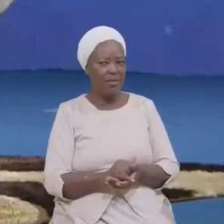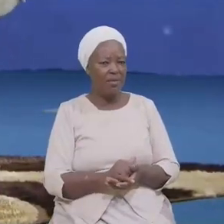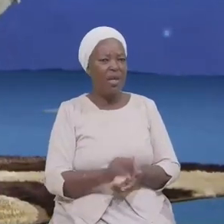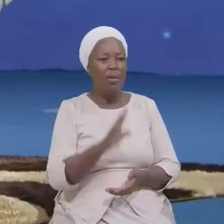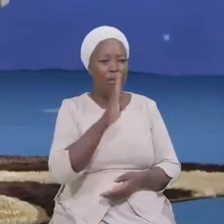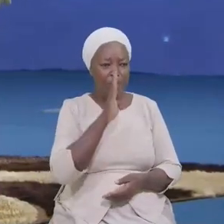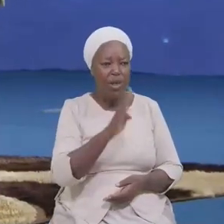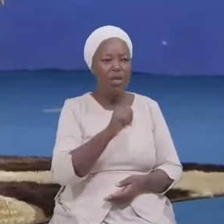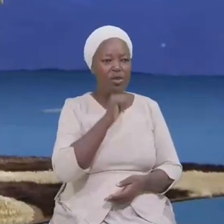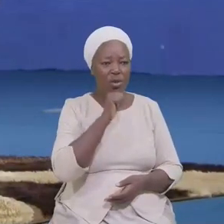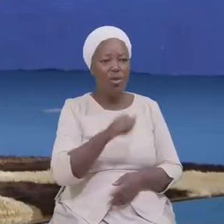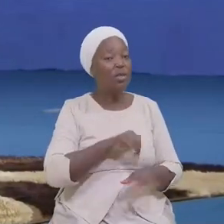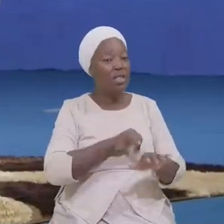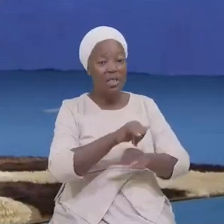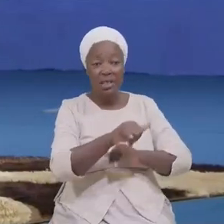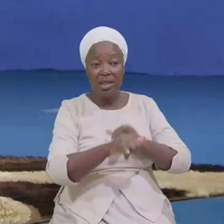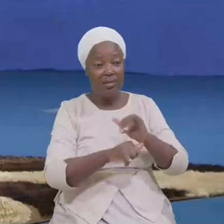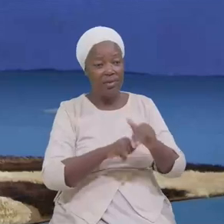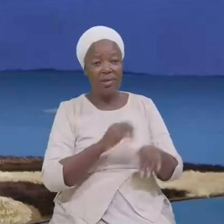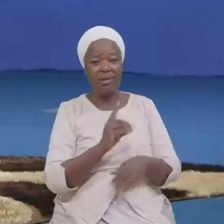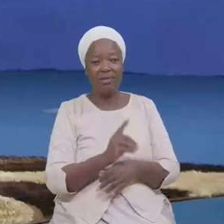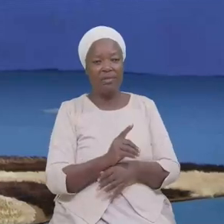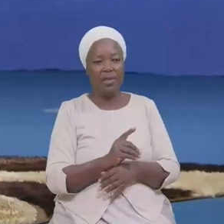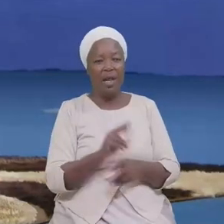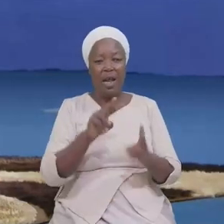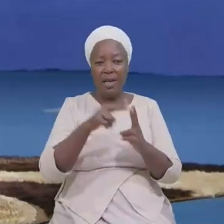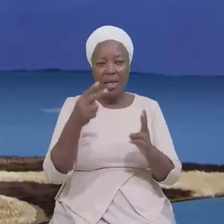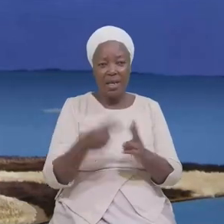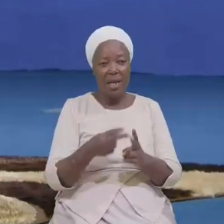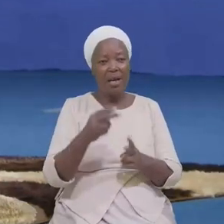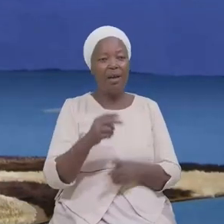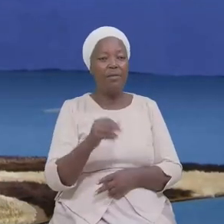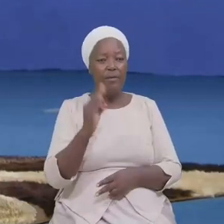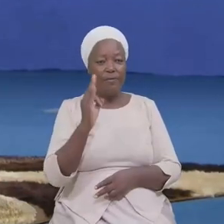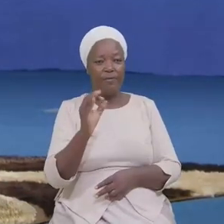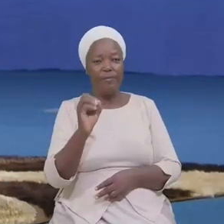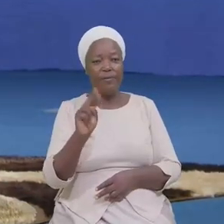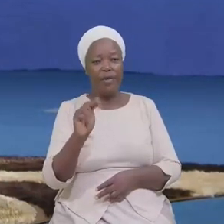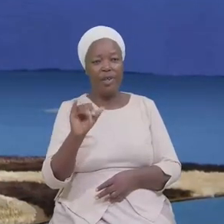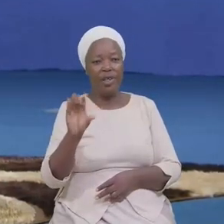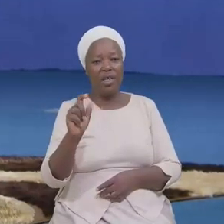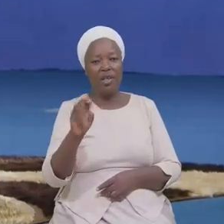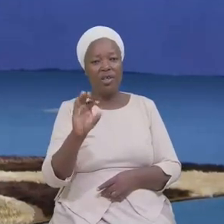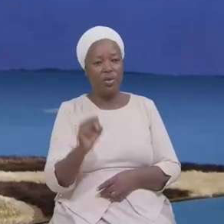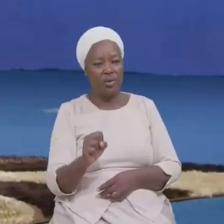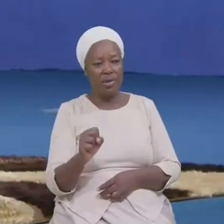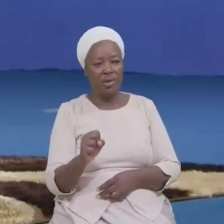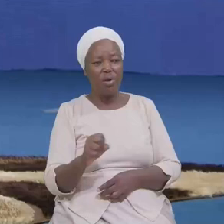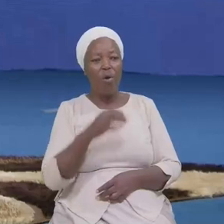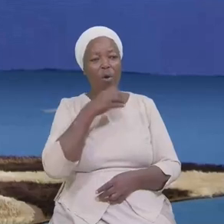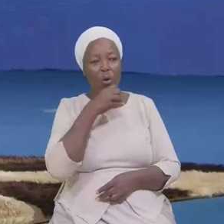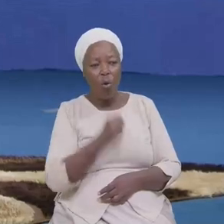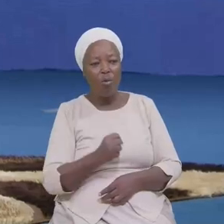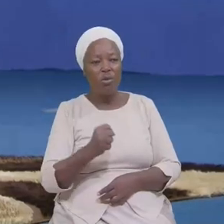Ne vous y trompez pas. Ni les fornicateurs, vieux,